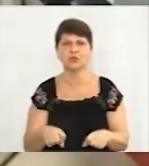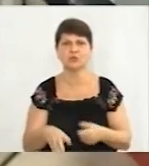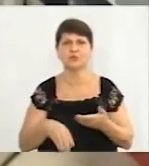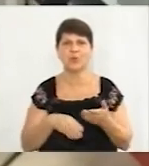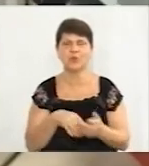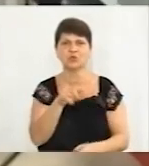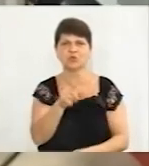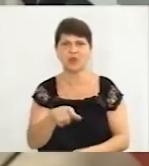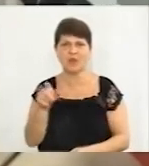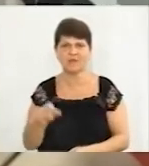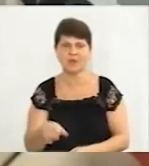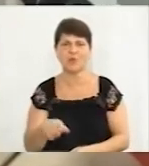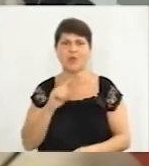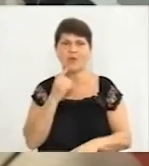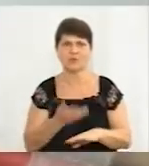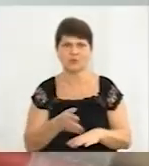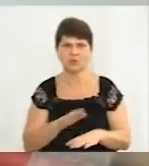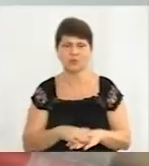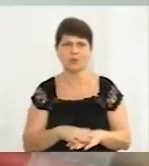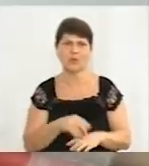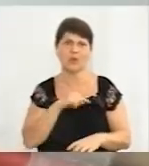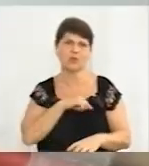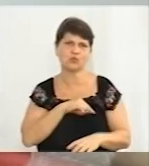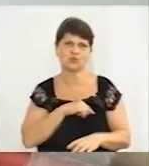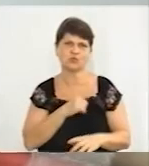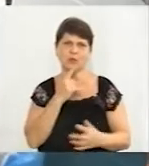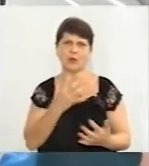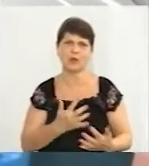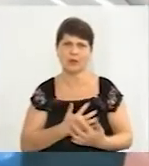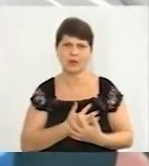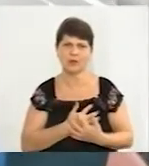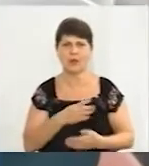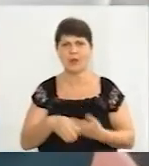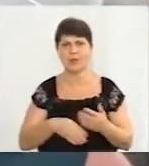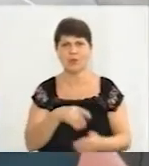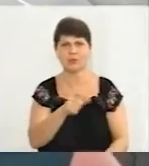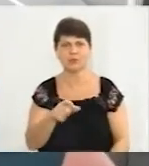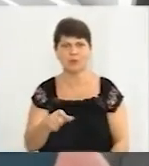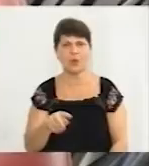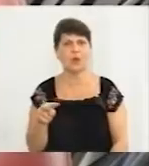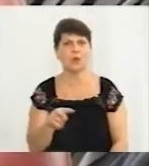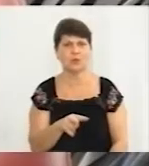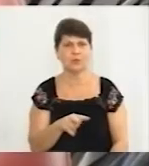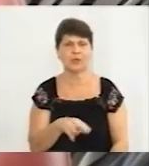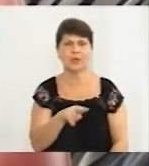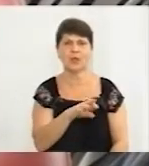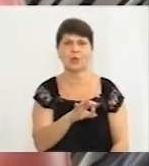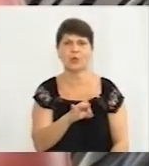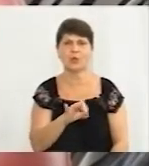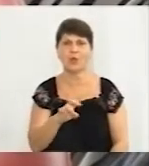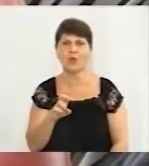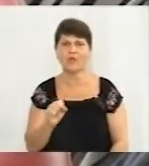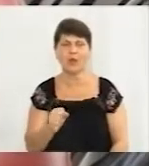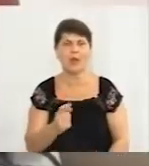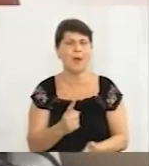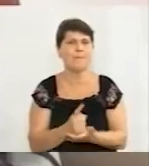дуже трудному стані. Це греє душу. Помощ людям какая-то. А ось Людмила Доробола кров здає вперше. Каже, прийшла, бо